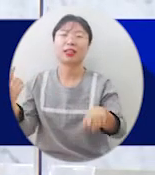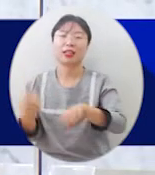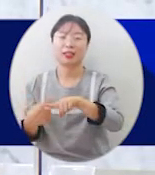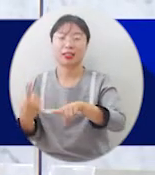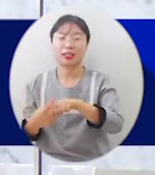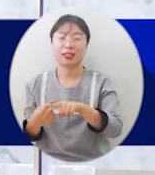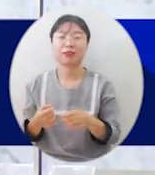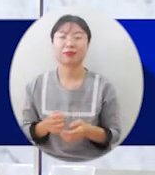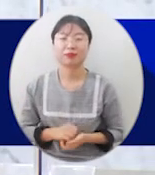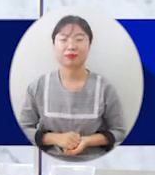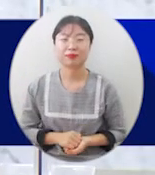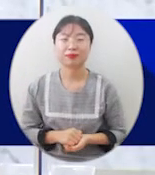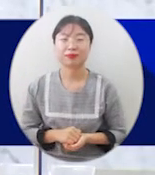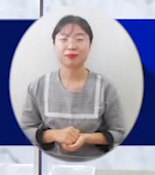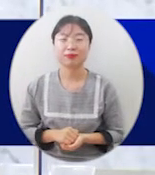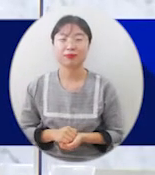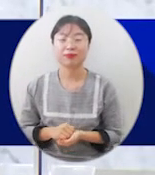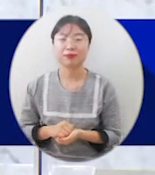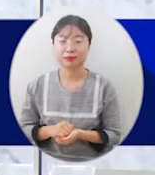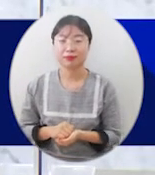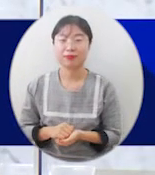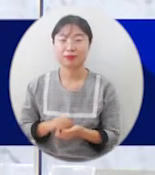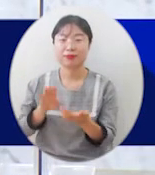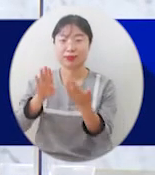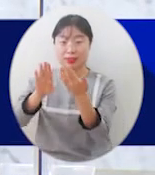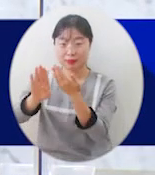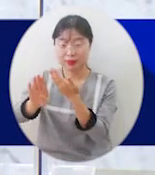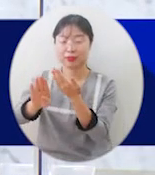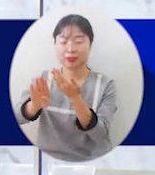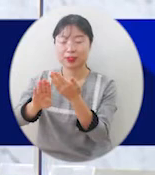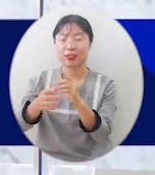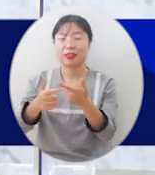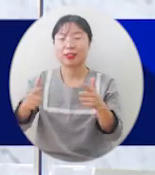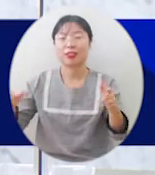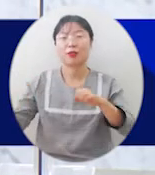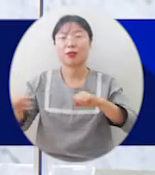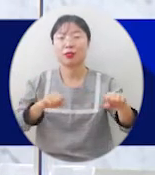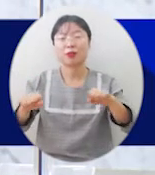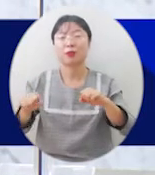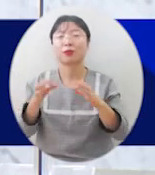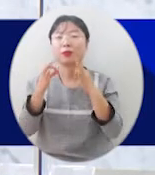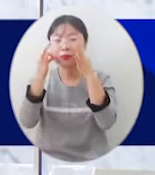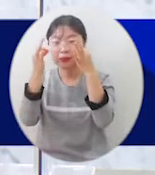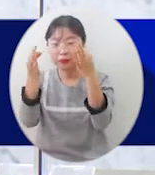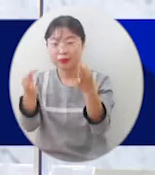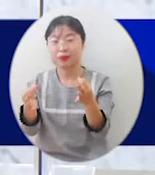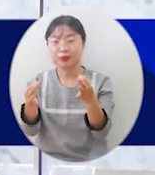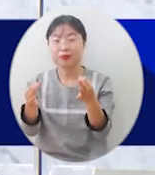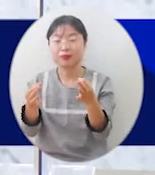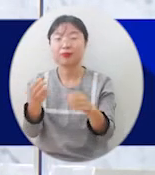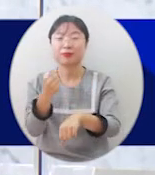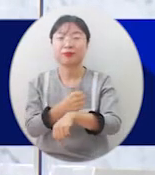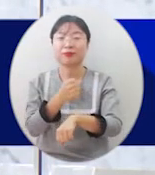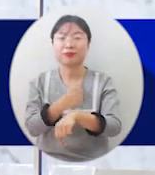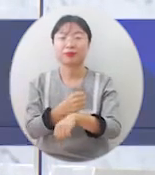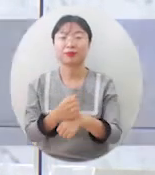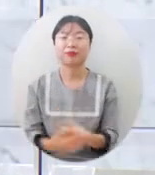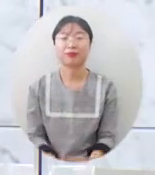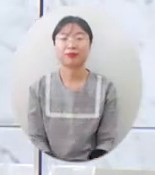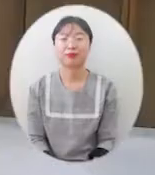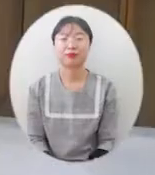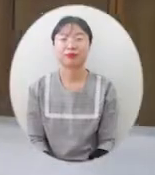그러한 것이 발전될 수 있도록 시에서도 앞장서서 많이 움직일 수 있는 환경 만들어 가도록